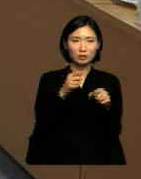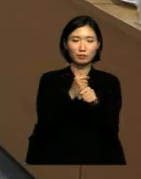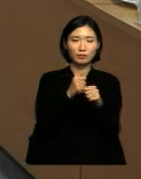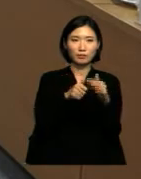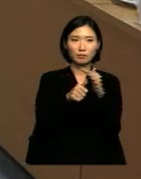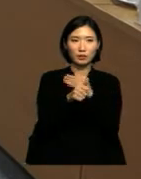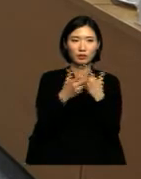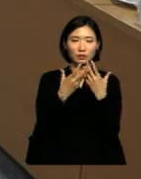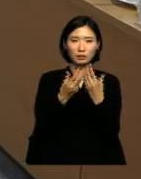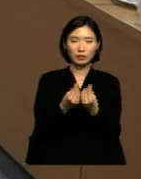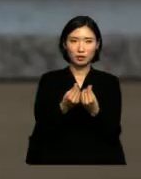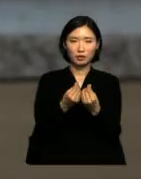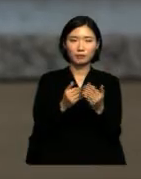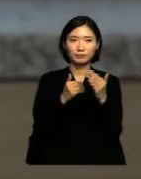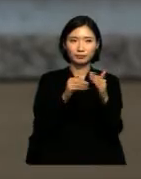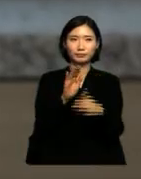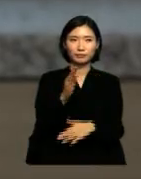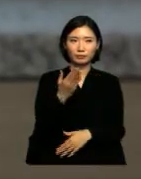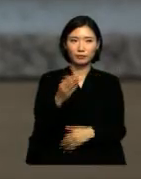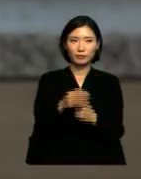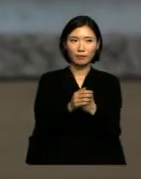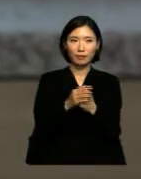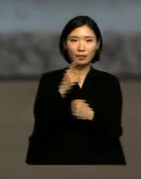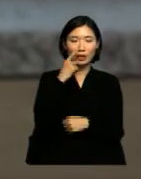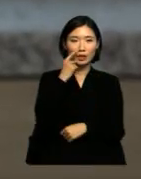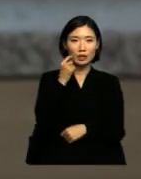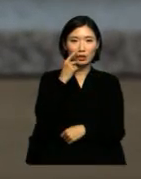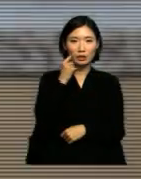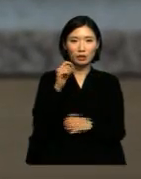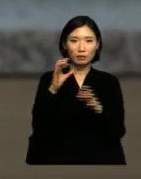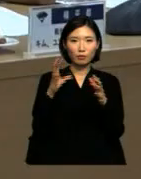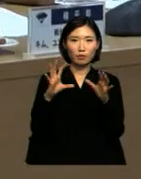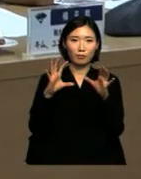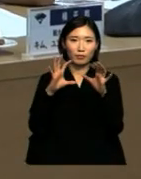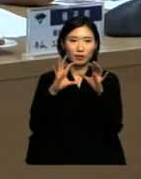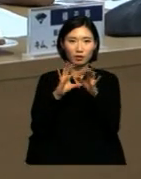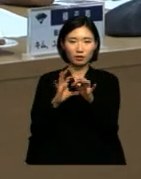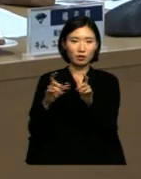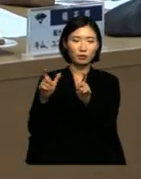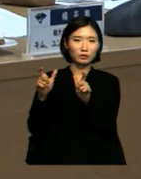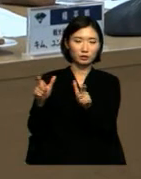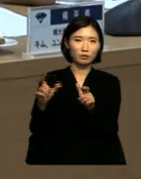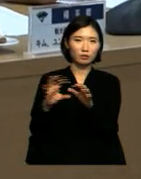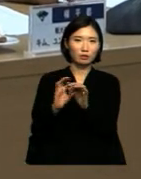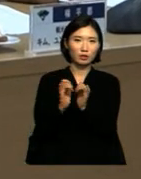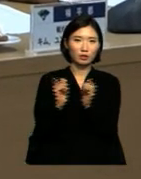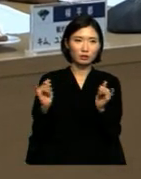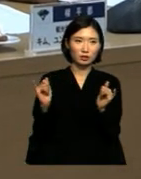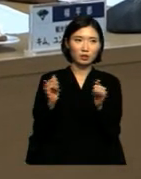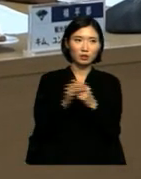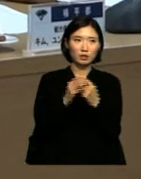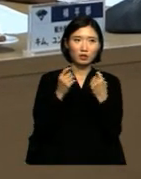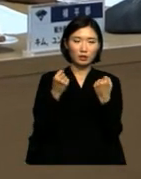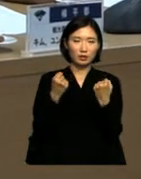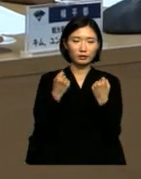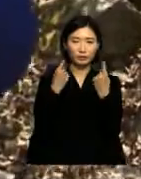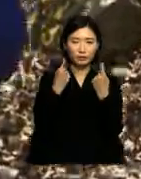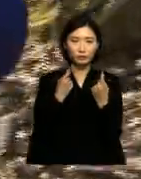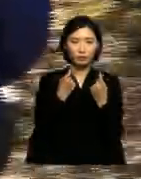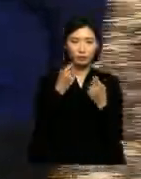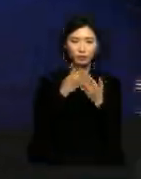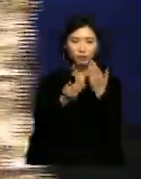대표 사례가 진행이 됐고 자매결연 도시인 일본 가미야 마쿠사시 관계자들은 헬스 투어 체험에